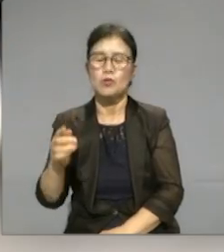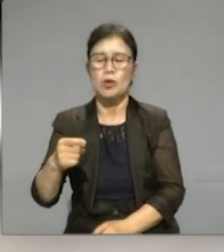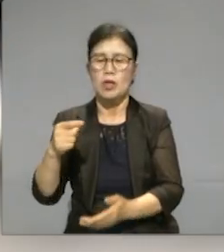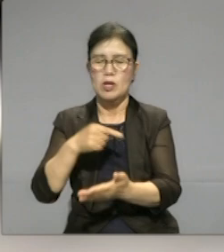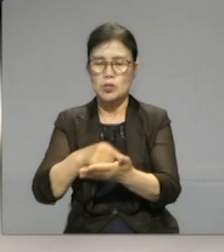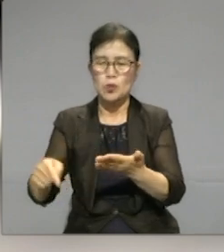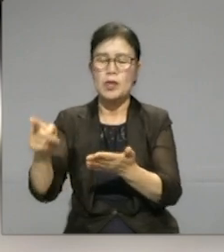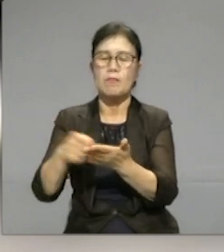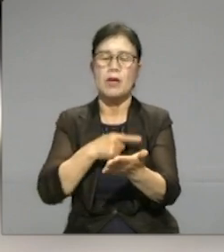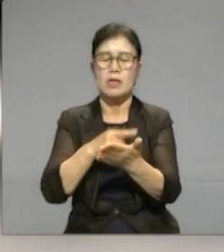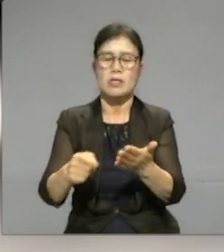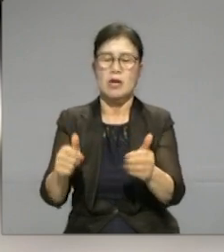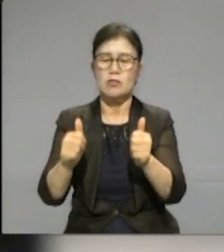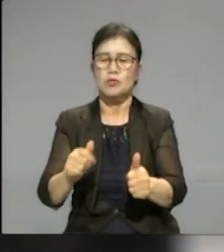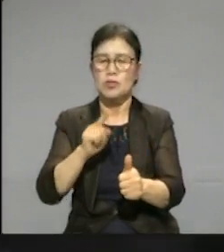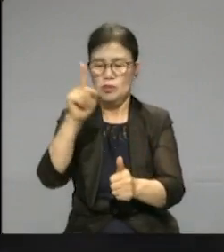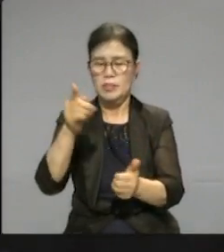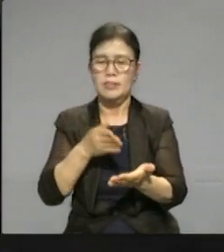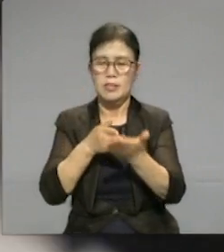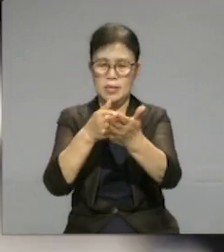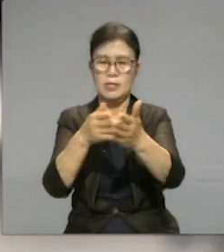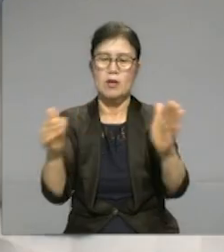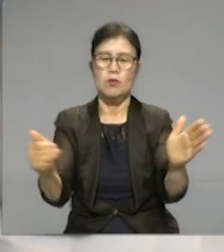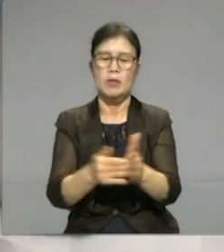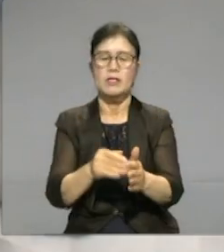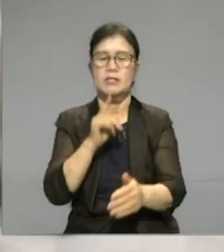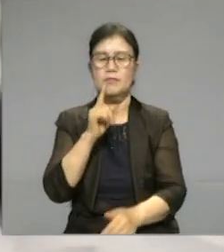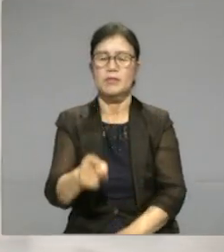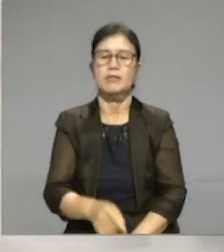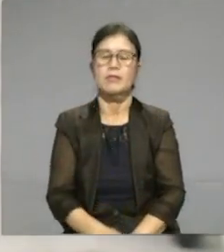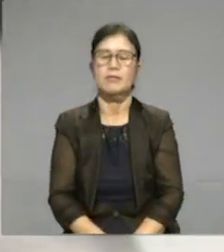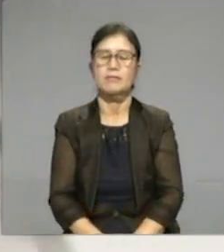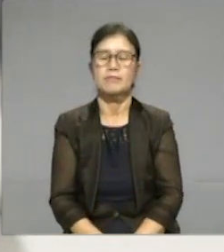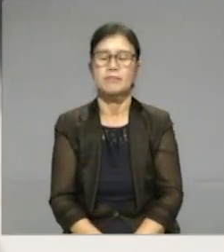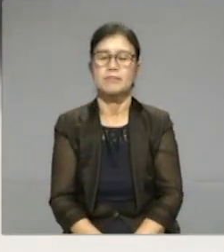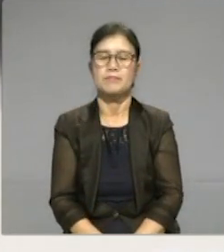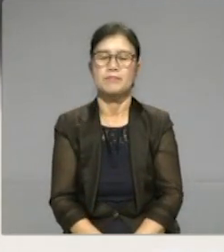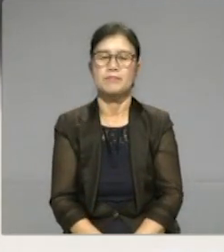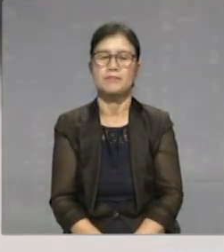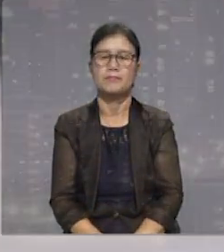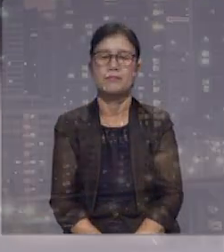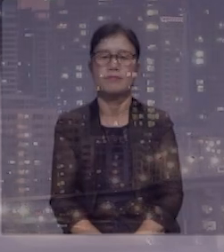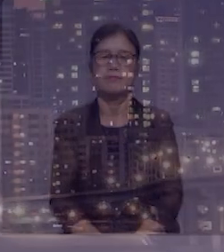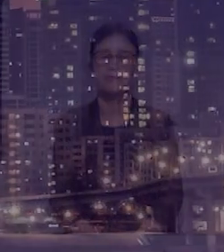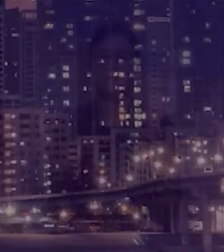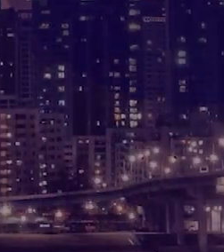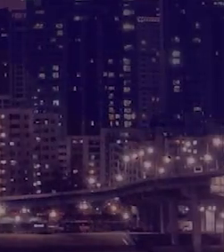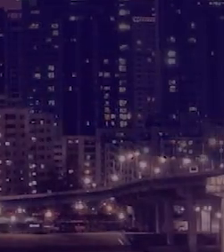손해배상 소송을 제기한다고 밝혔습니다. OBS 뉴스 차윤경입니다.